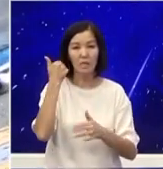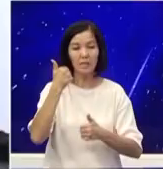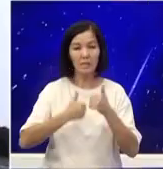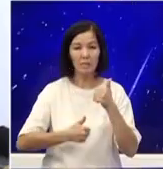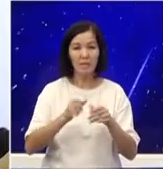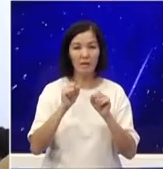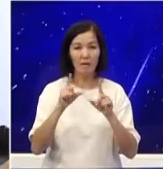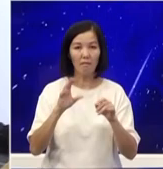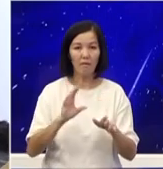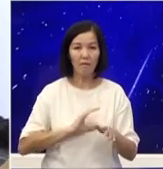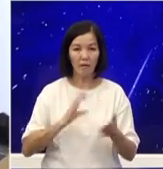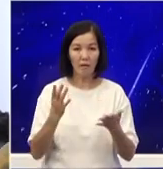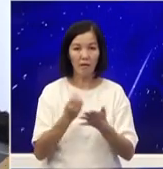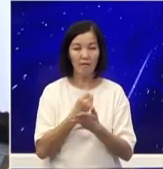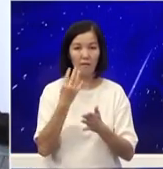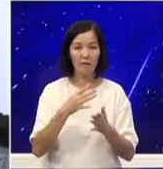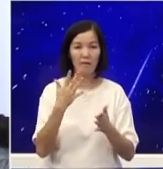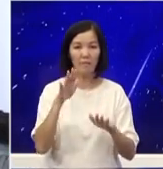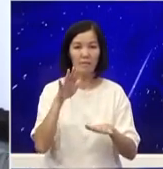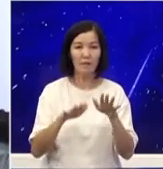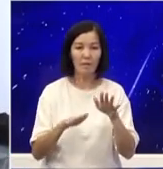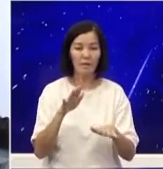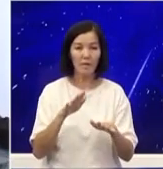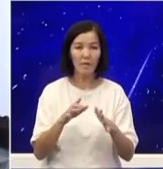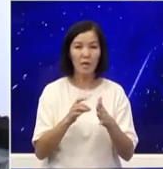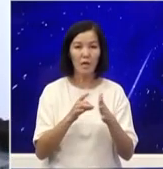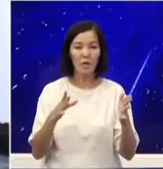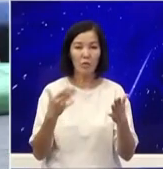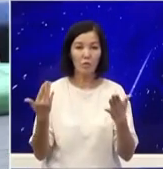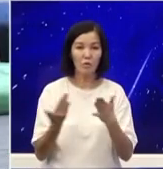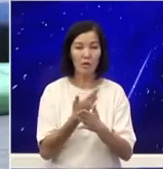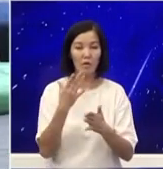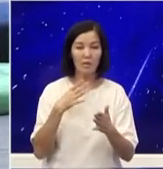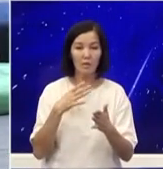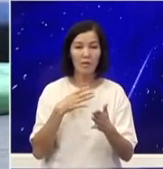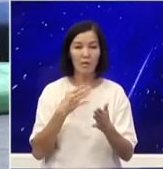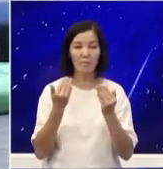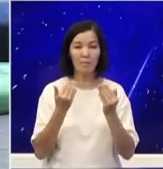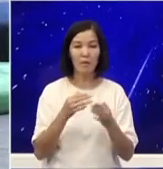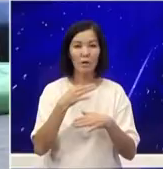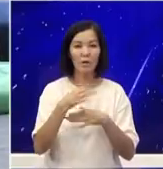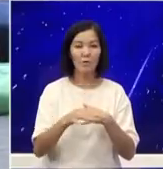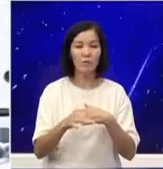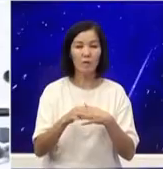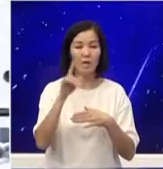алтыннан алқа тақты. 45 келі салмақ дәрежесінде рекордтық көрсеткішке қол жеткізді. Ол биыл күзде